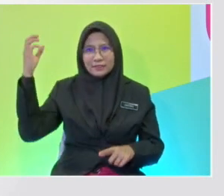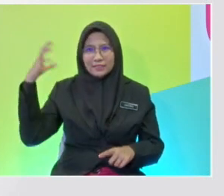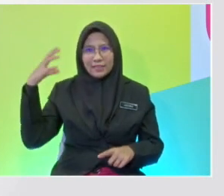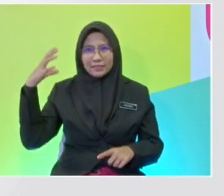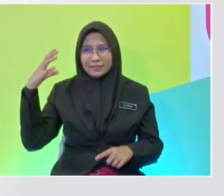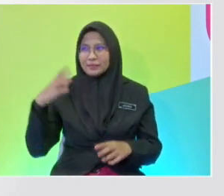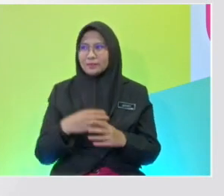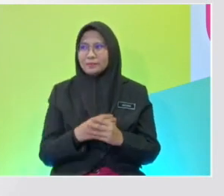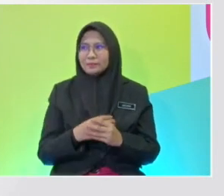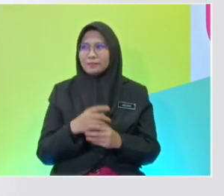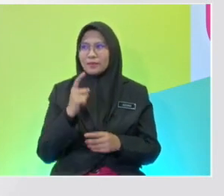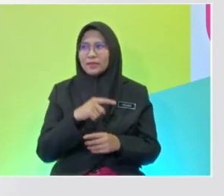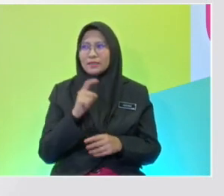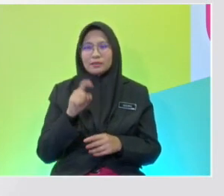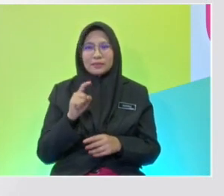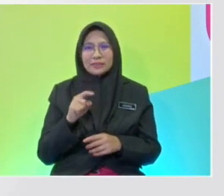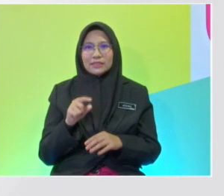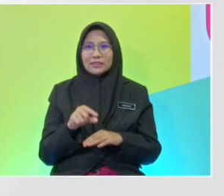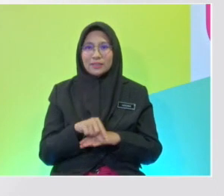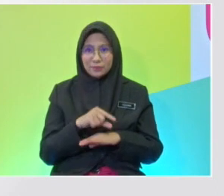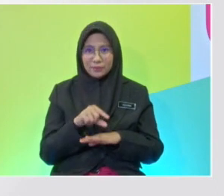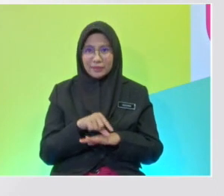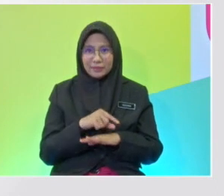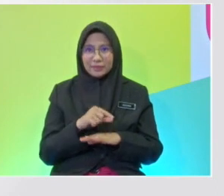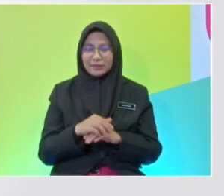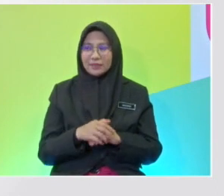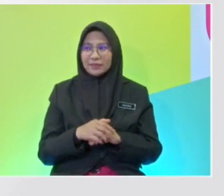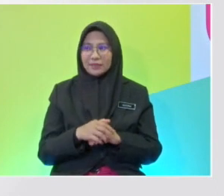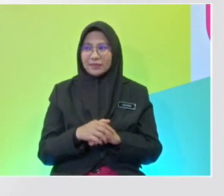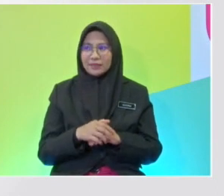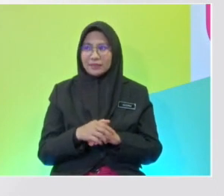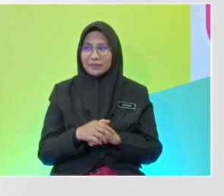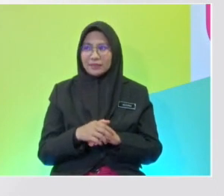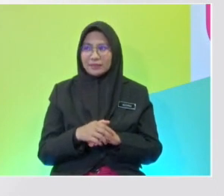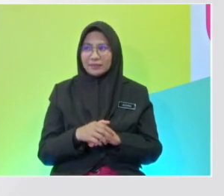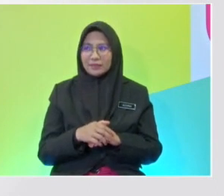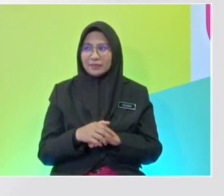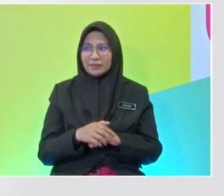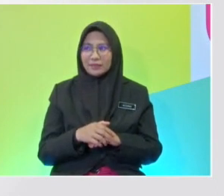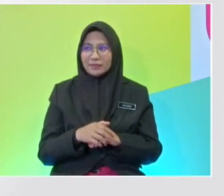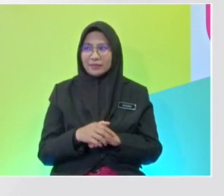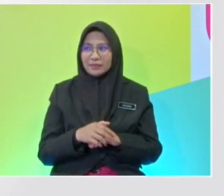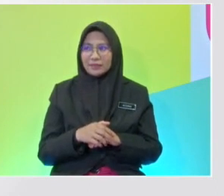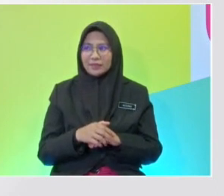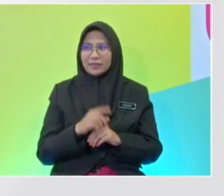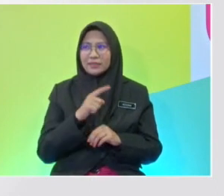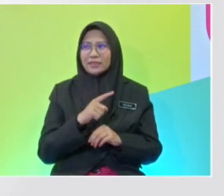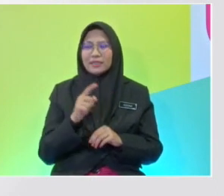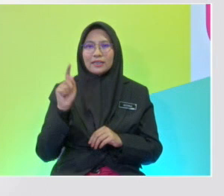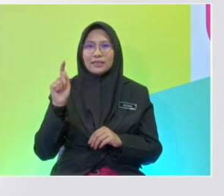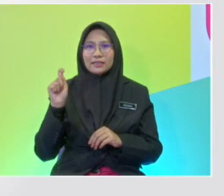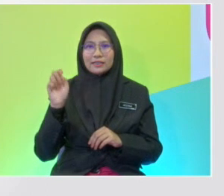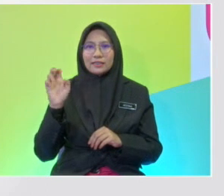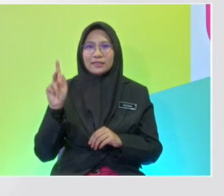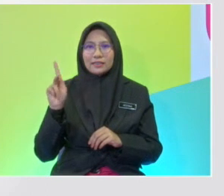ini mistiguna Oke berikut adalah teknik pencahayaan dalam animasi